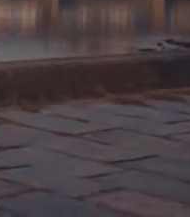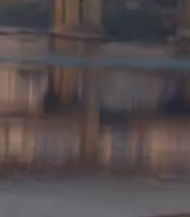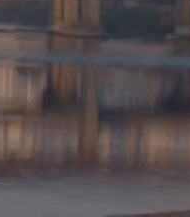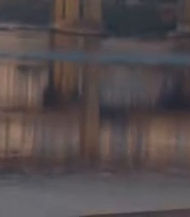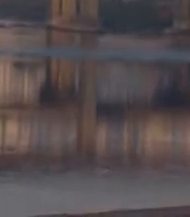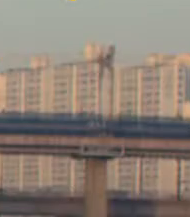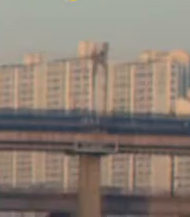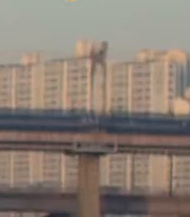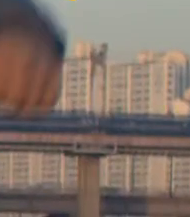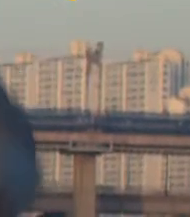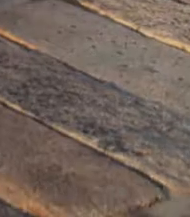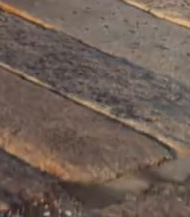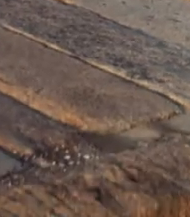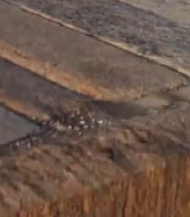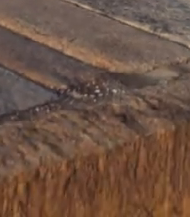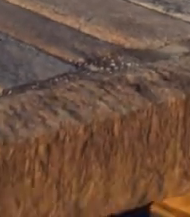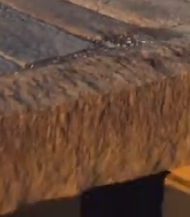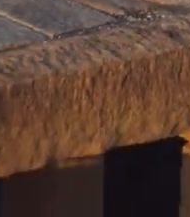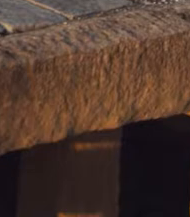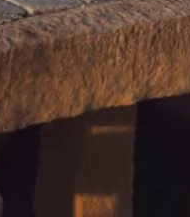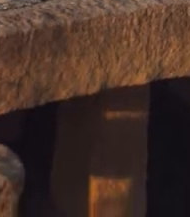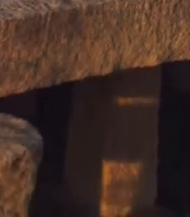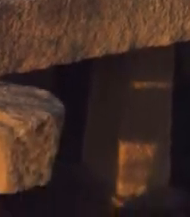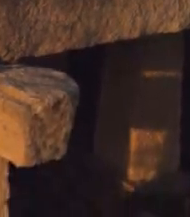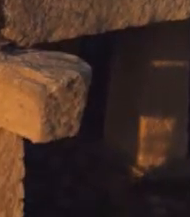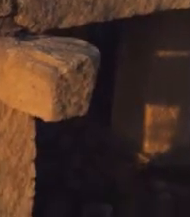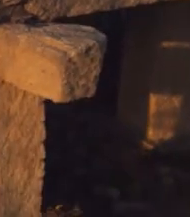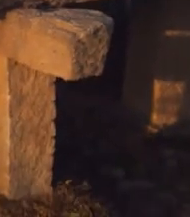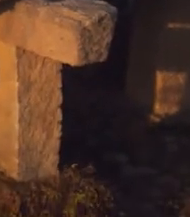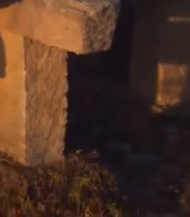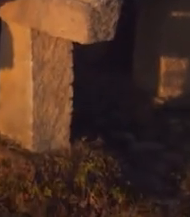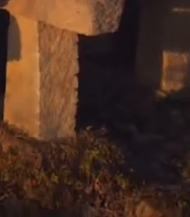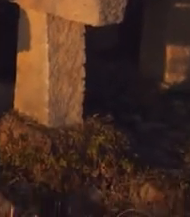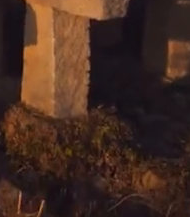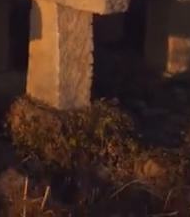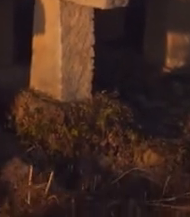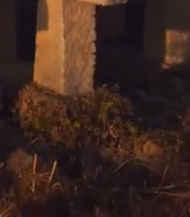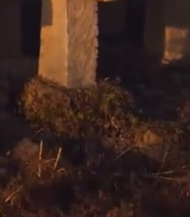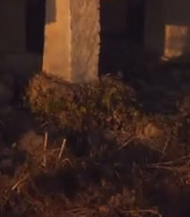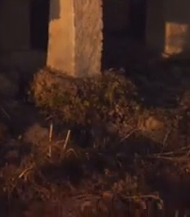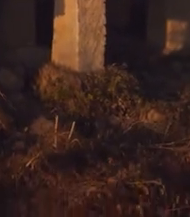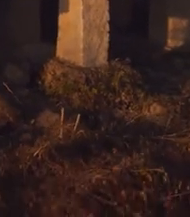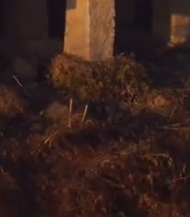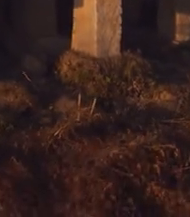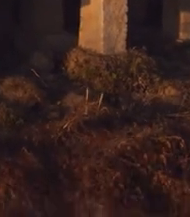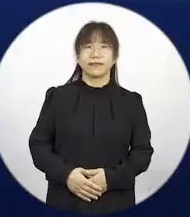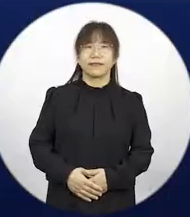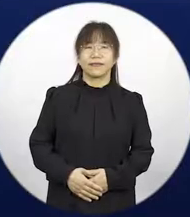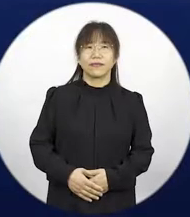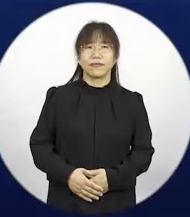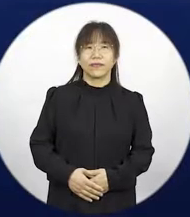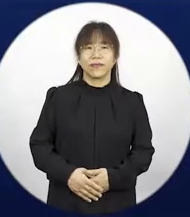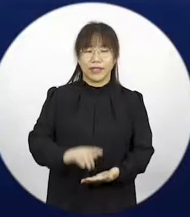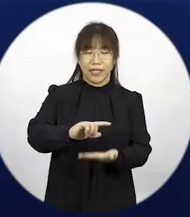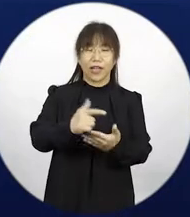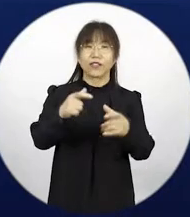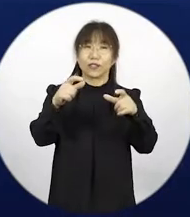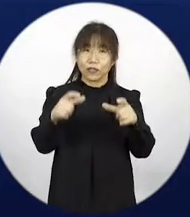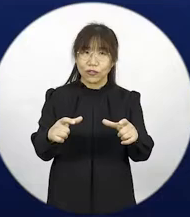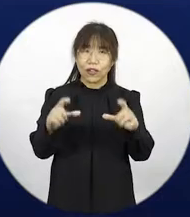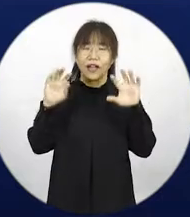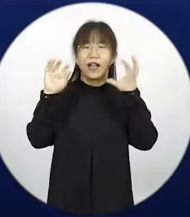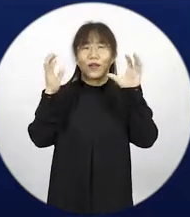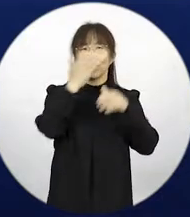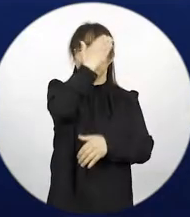나는 내가 노담이면 좋겠어. 진심 도와줄게요. 보건복지부. 강서구가